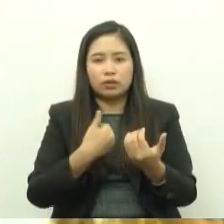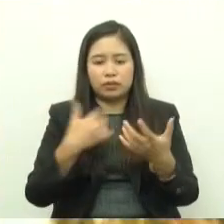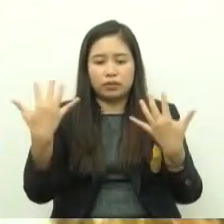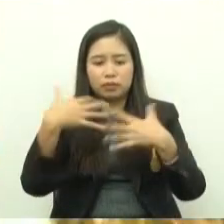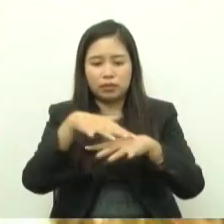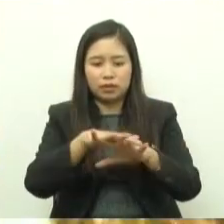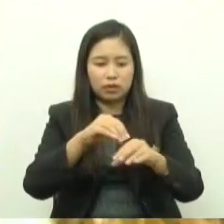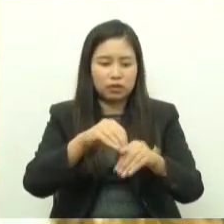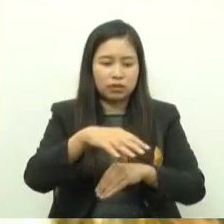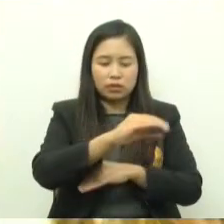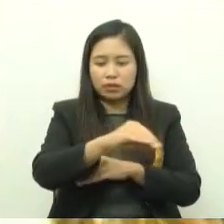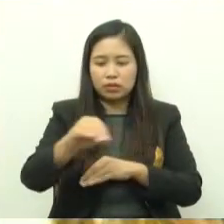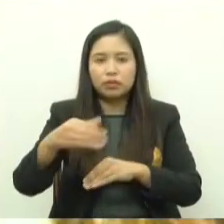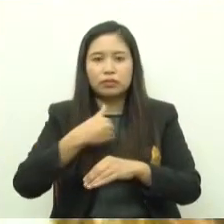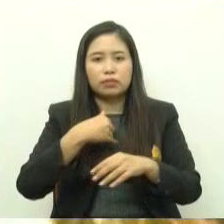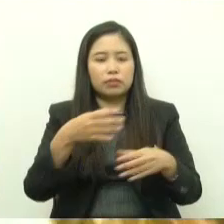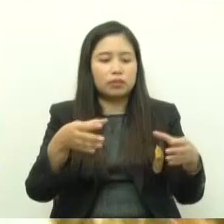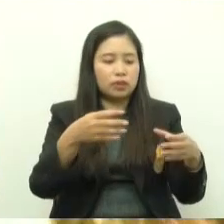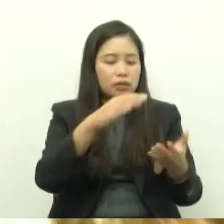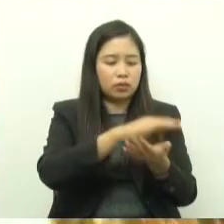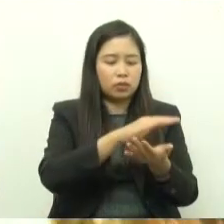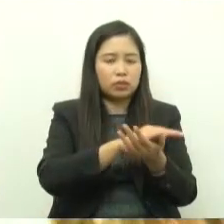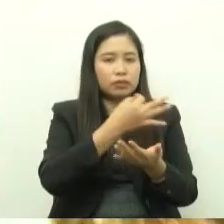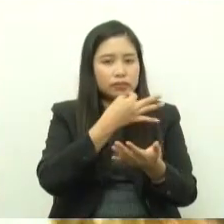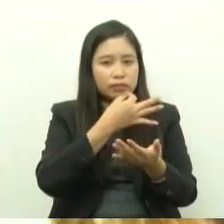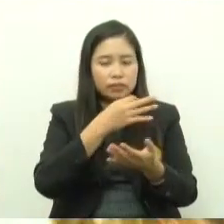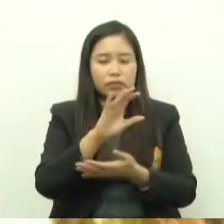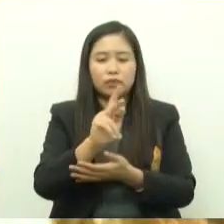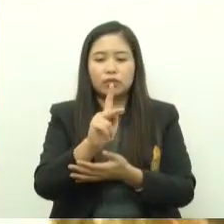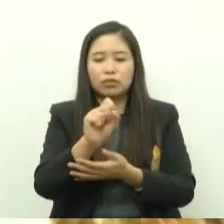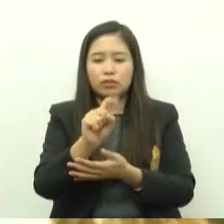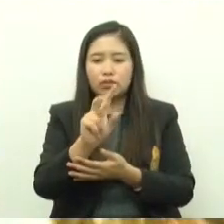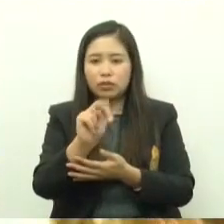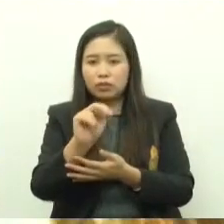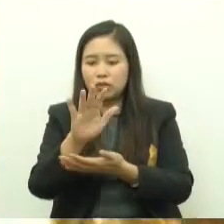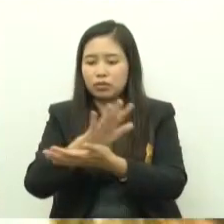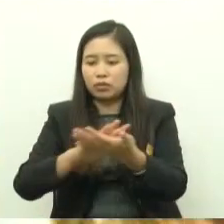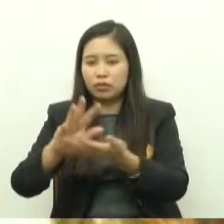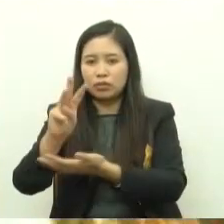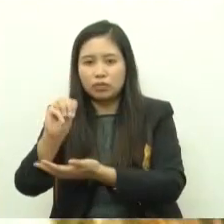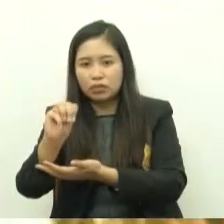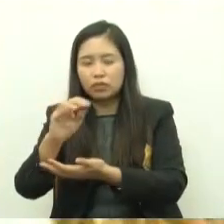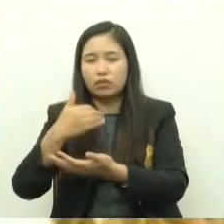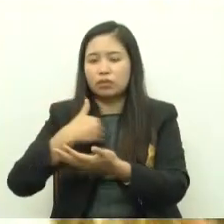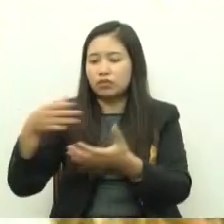คะทั้งอาชีวศึกษานะคะกศนแล้วก็มหาวิทยาลัยตลอดจนถึงสถานประกอบการในพื้นที่นะคะที่จะนำ